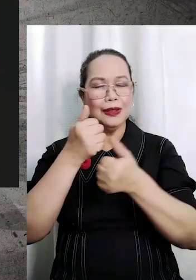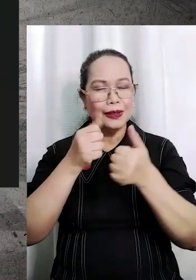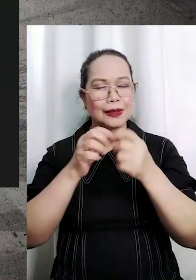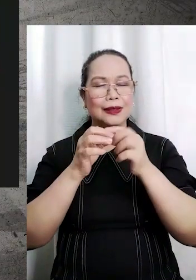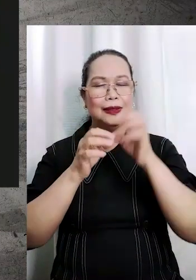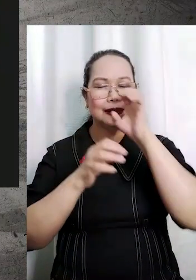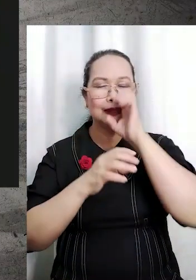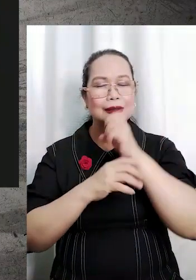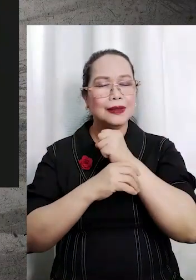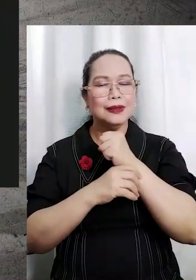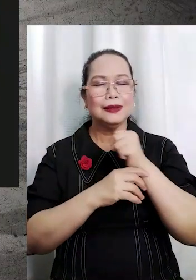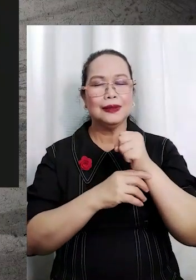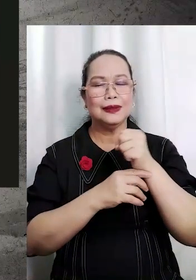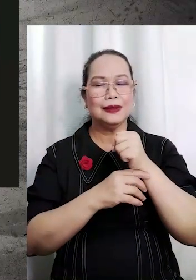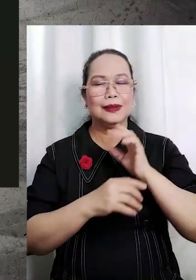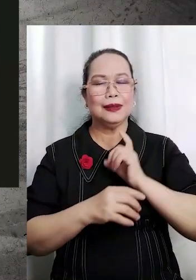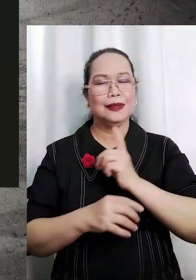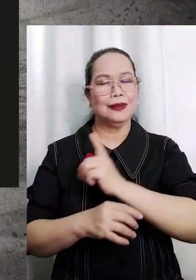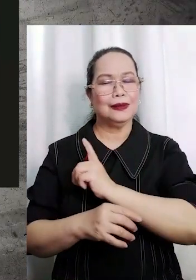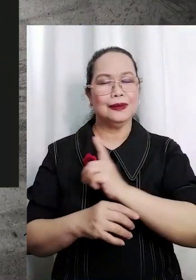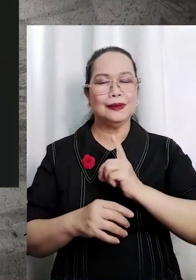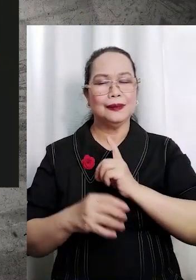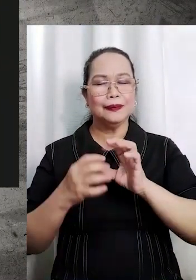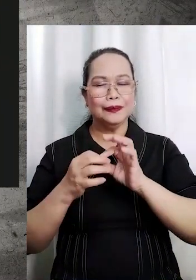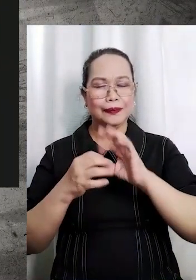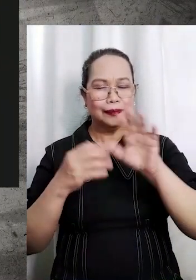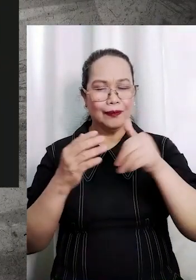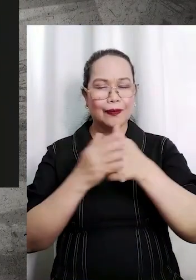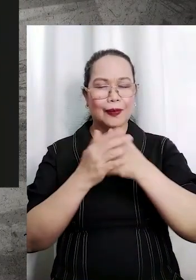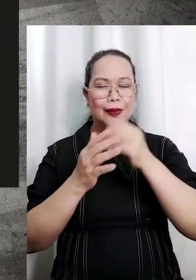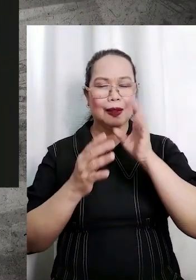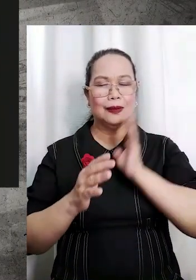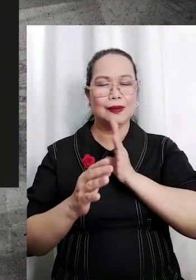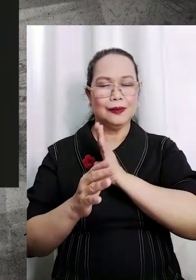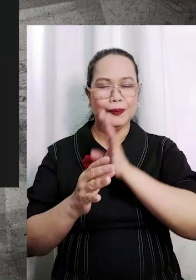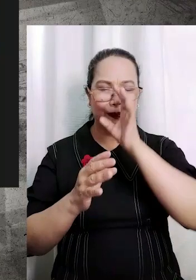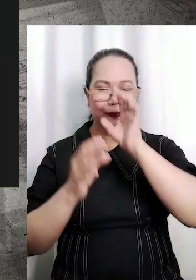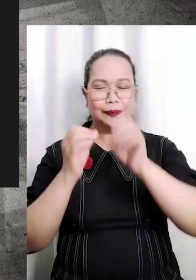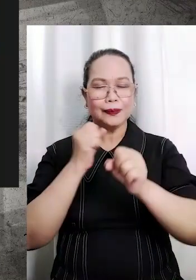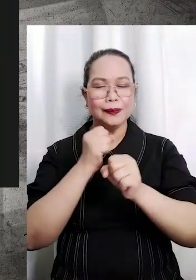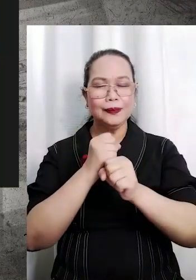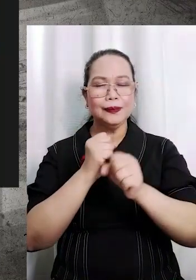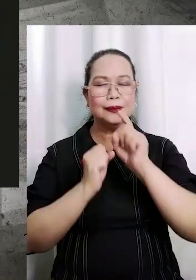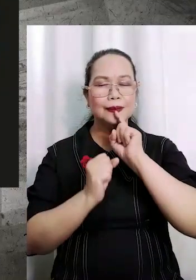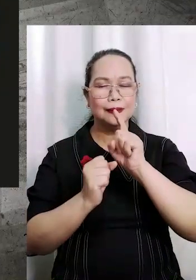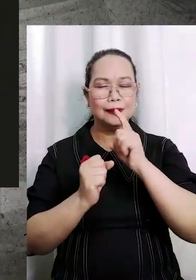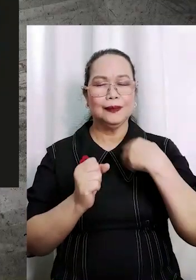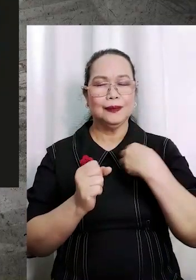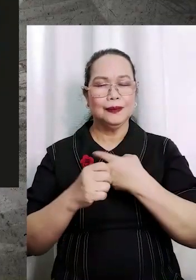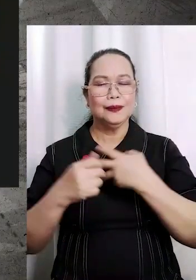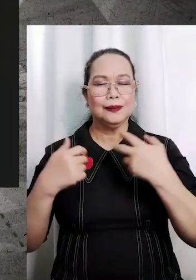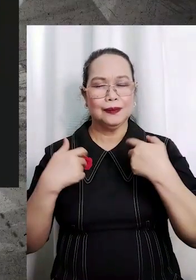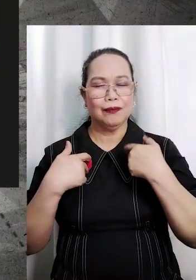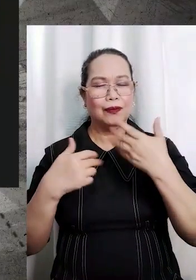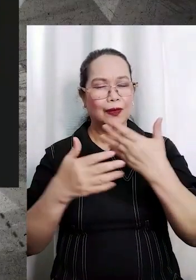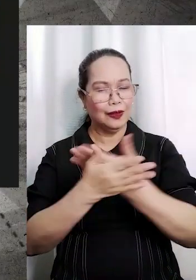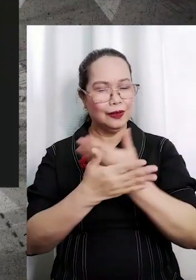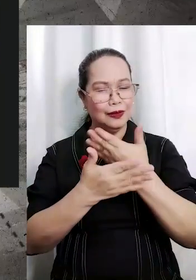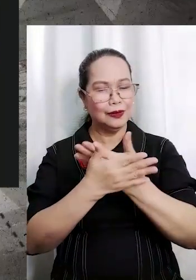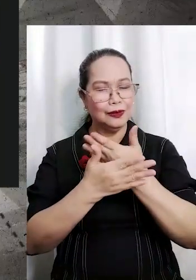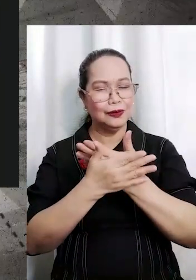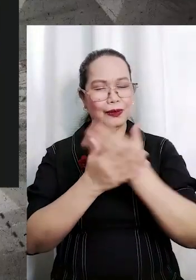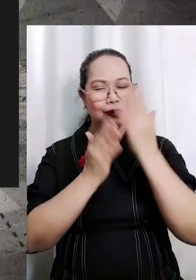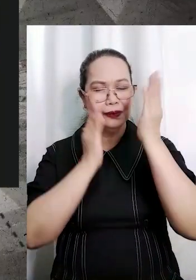mga elders, at ngayon po ang Board of Trustees na kung saan, Panginoon, ay meron po tayong